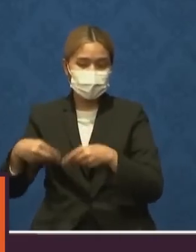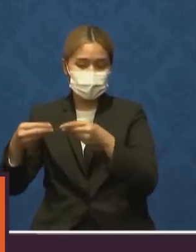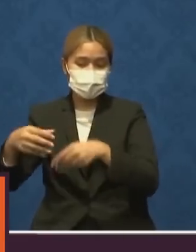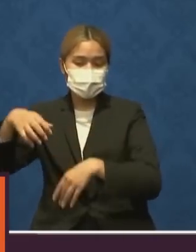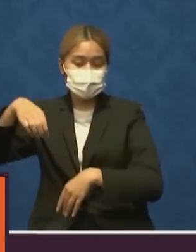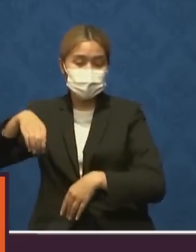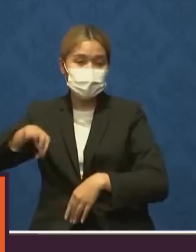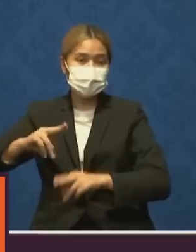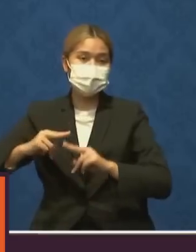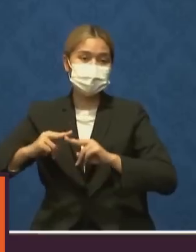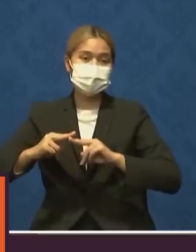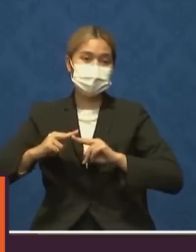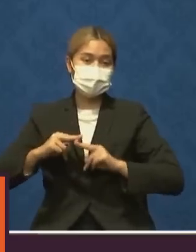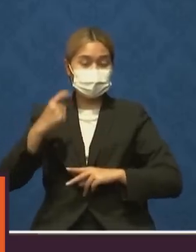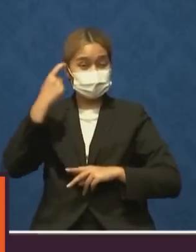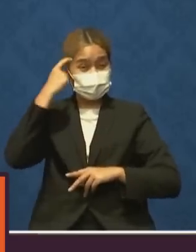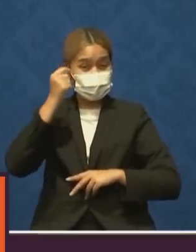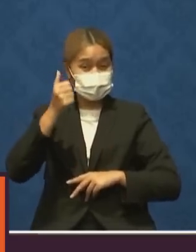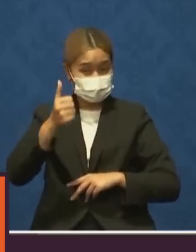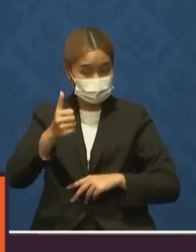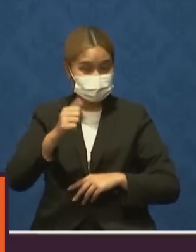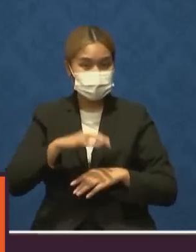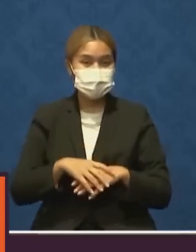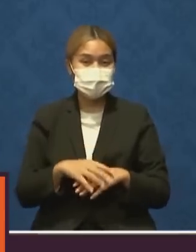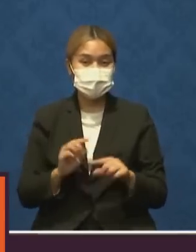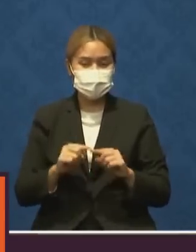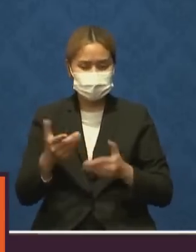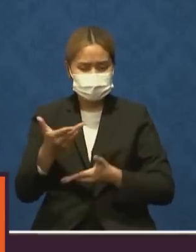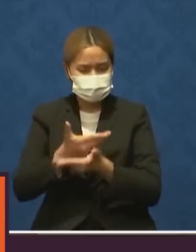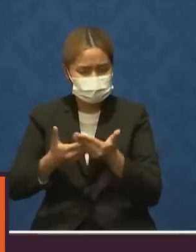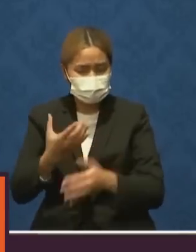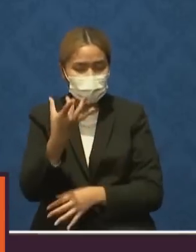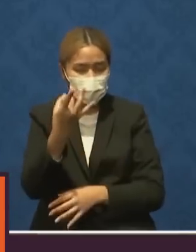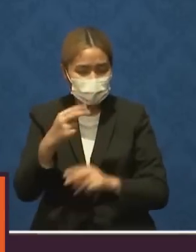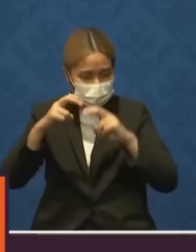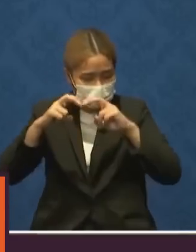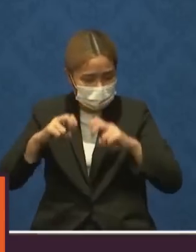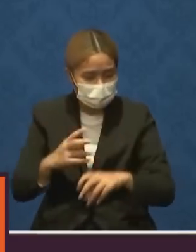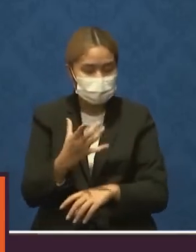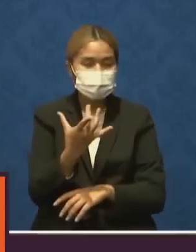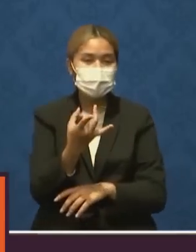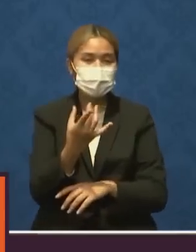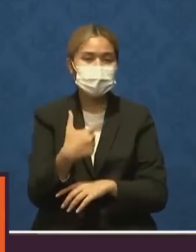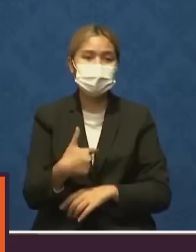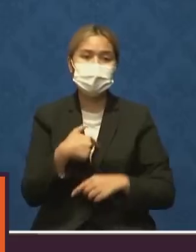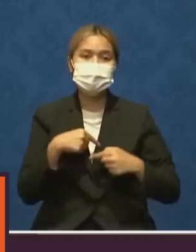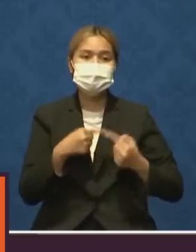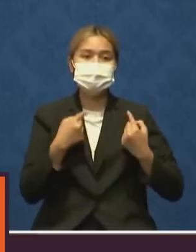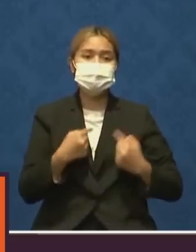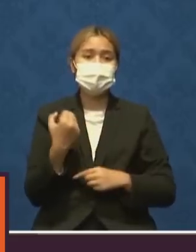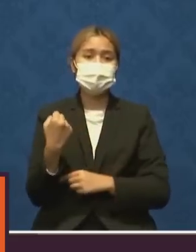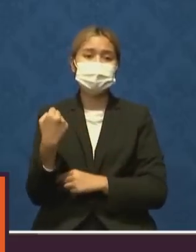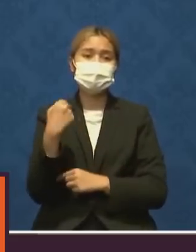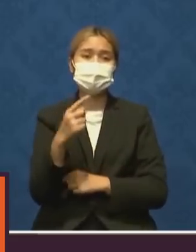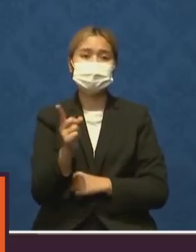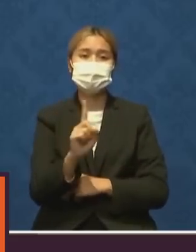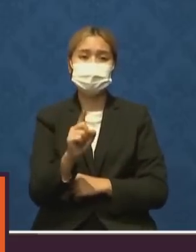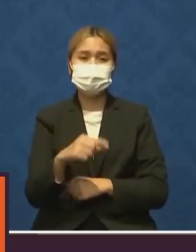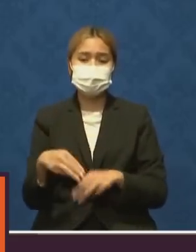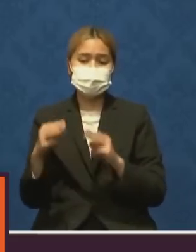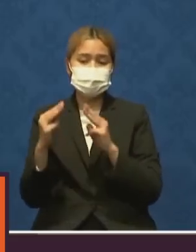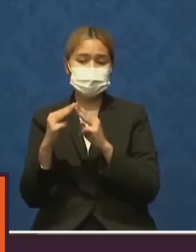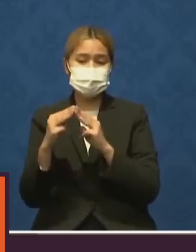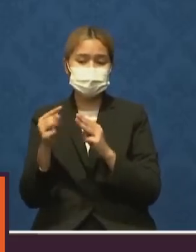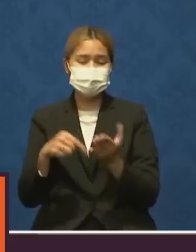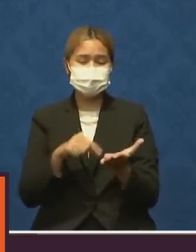เป็เงิขทดทสุดท่นายกใช้ดุพิธิษ์นะครับในกมามนใจครั่าสัญญานี้จะเป็สัญญาที่ประช